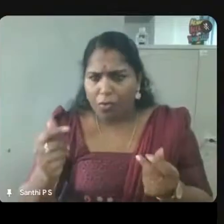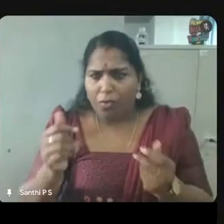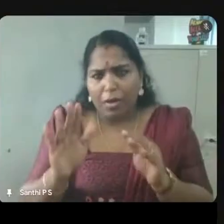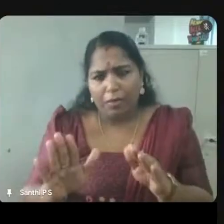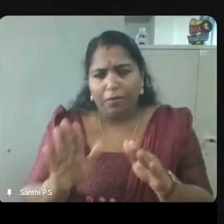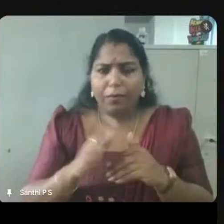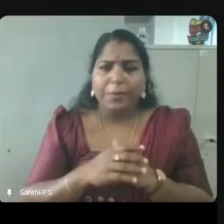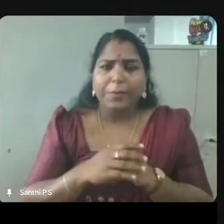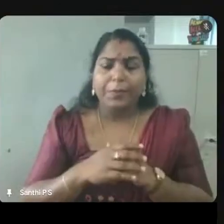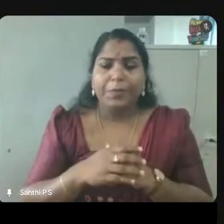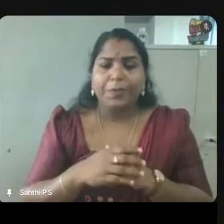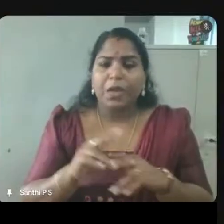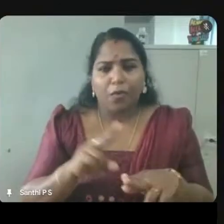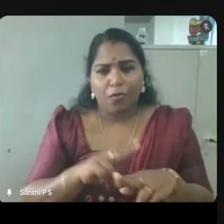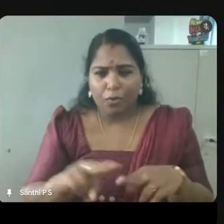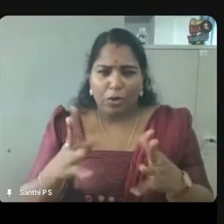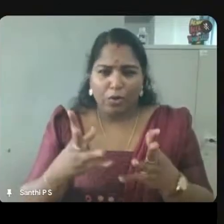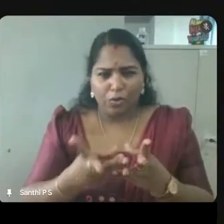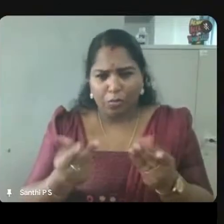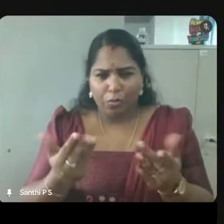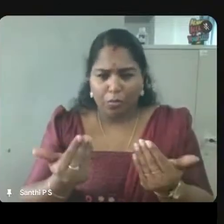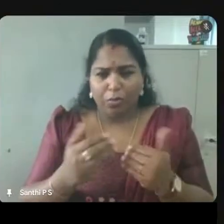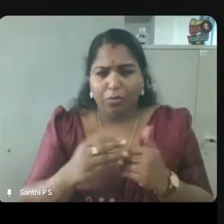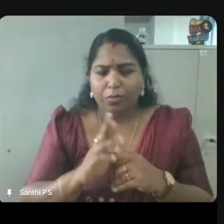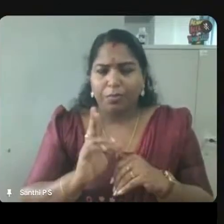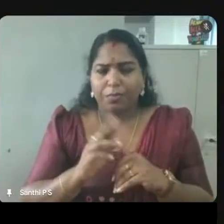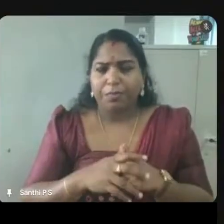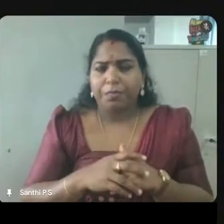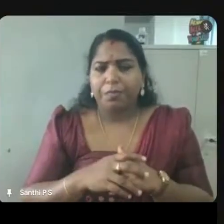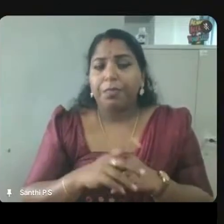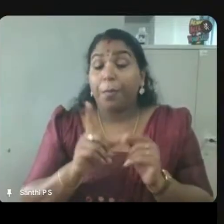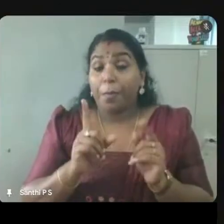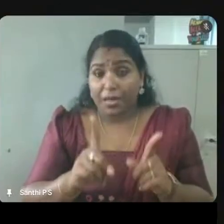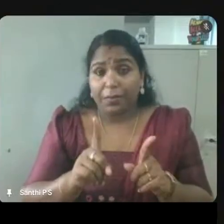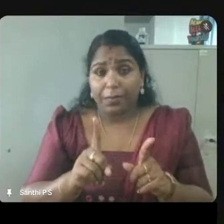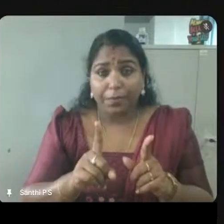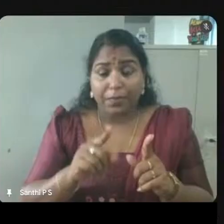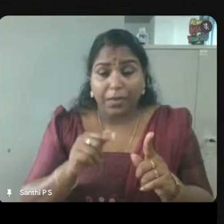പൂർണ്ണമായിട്ടും മാറുന്ന ഒരു കണ്ടീഷനാണ്. പക്ഷേ ഇപ്പൊ ഈ കാലാവസ്ഥ